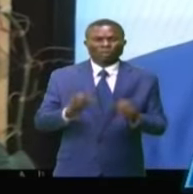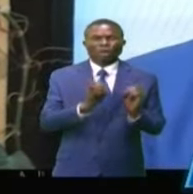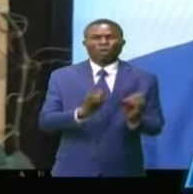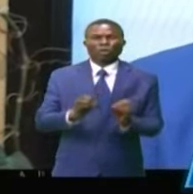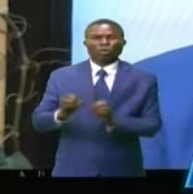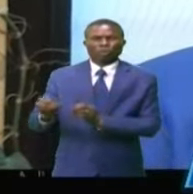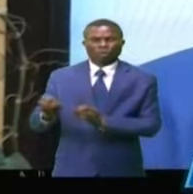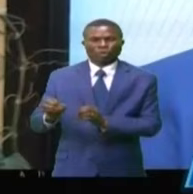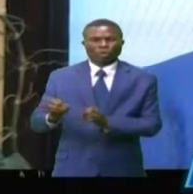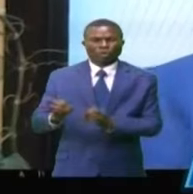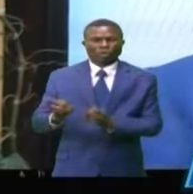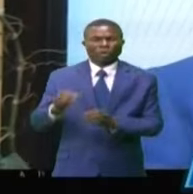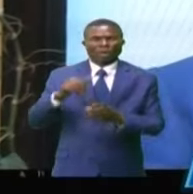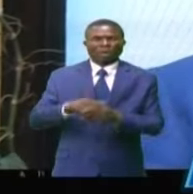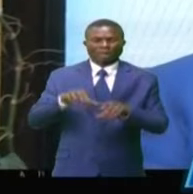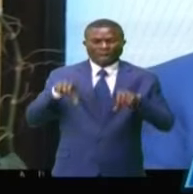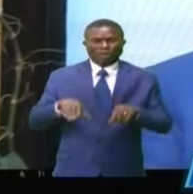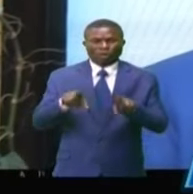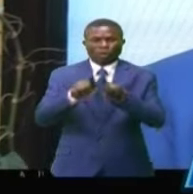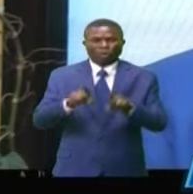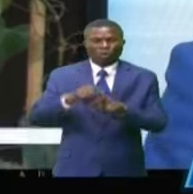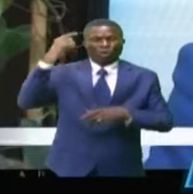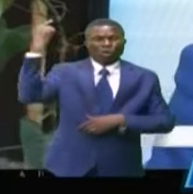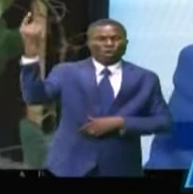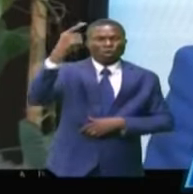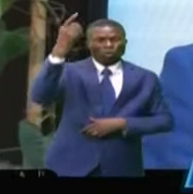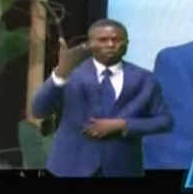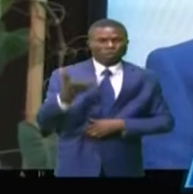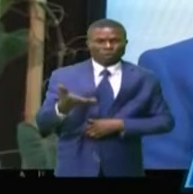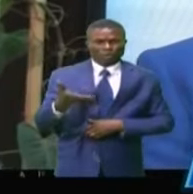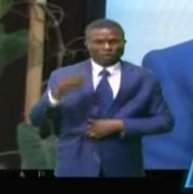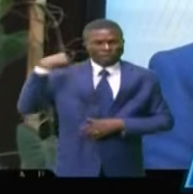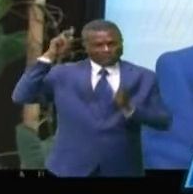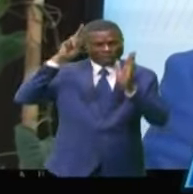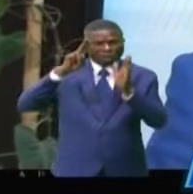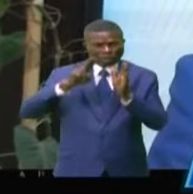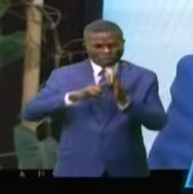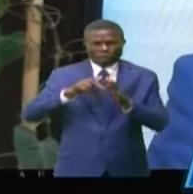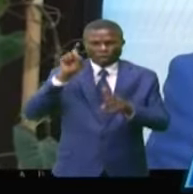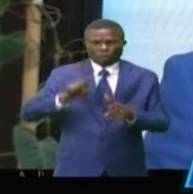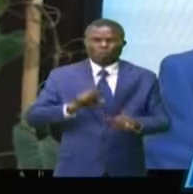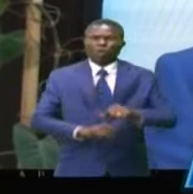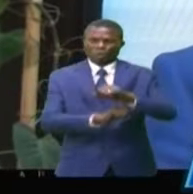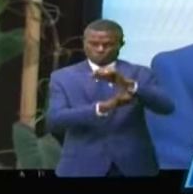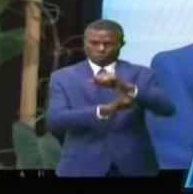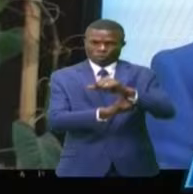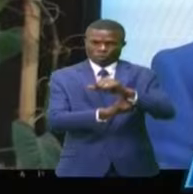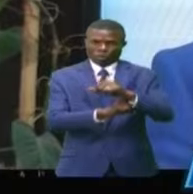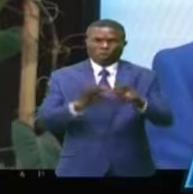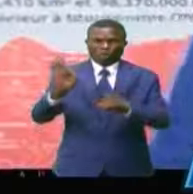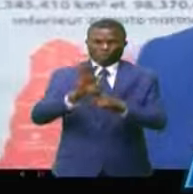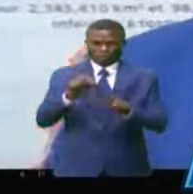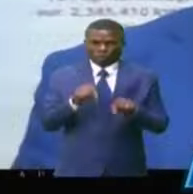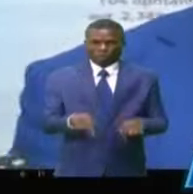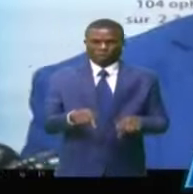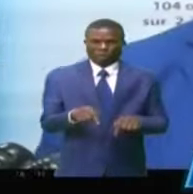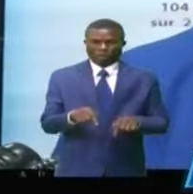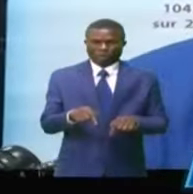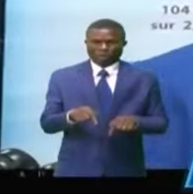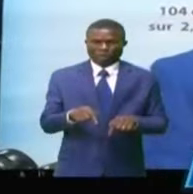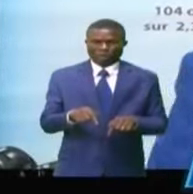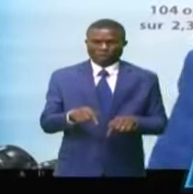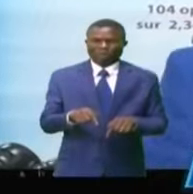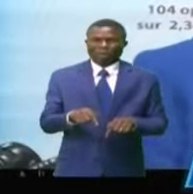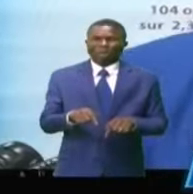organisés tant au niveau national qu'au niveau international. Que le gouvernement accompagne cette formation. Donc le pays n'a que